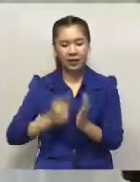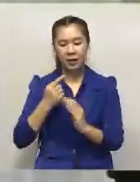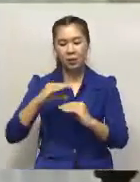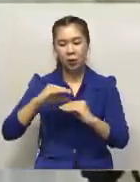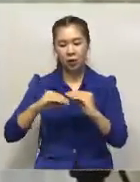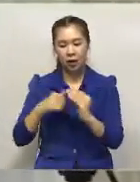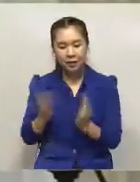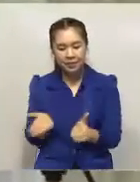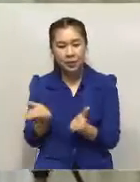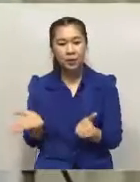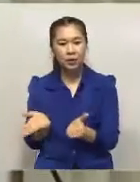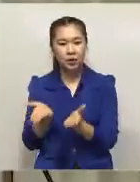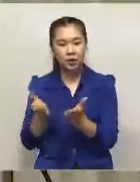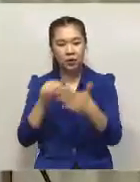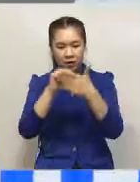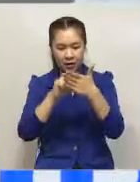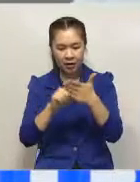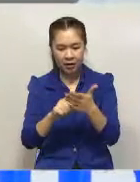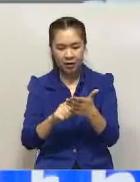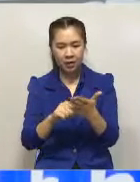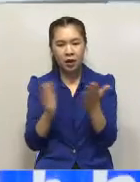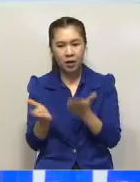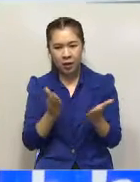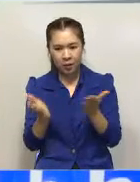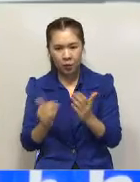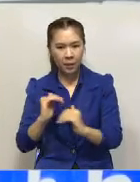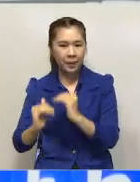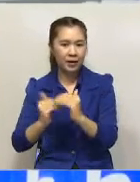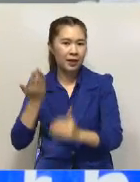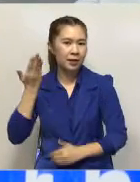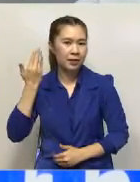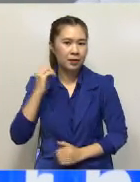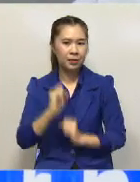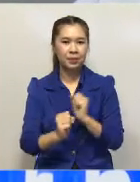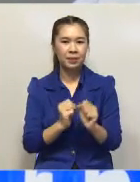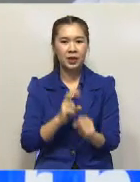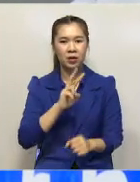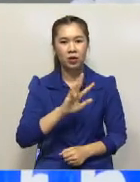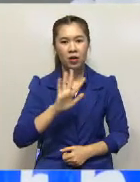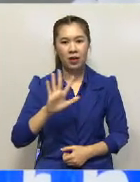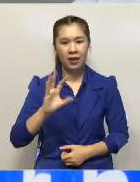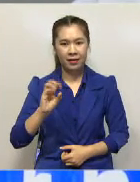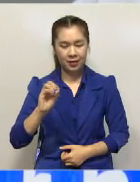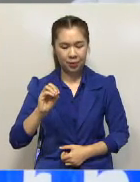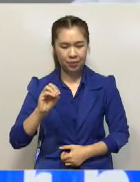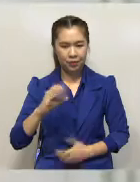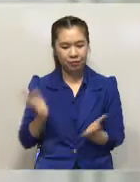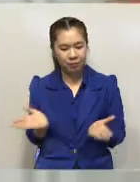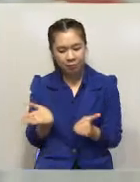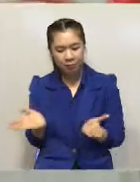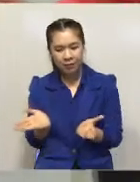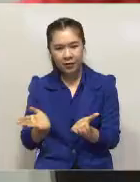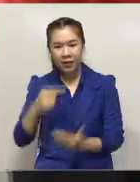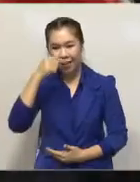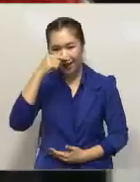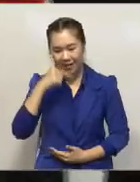ประกอบการธุรกิจซอฟต์แวร์ปรับปรุงกระบวนการพัฒนาซอฟต์แวร์มาตั้งแต่ปี2550โดยผลักดันให้ไทยมีบ